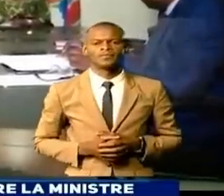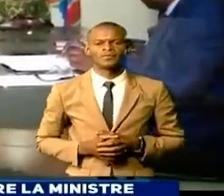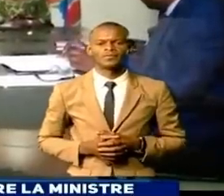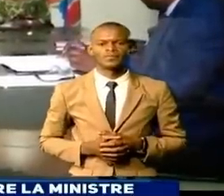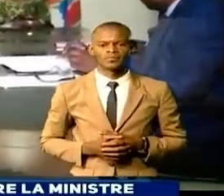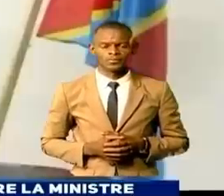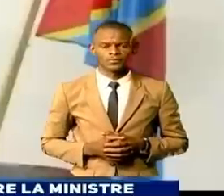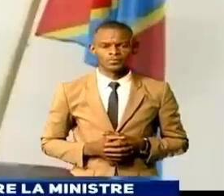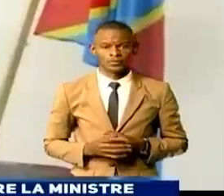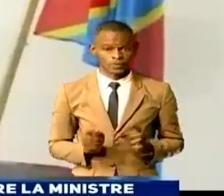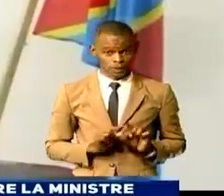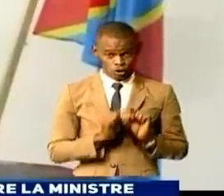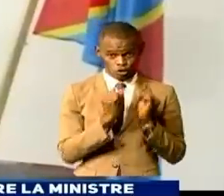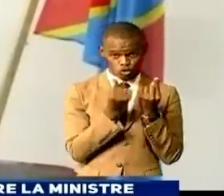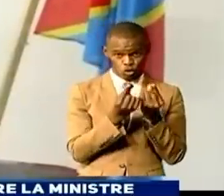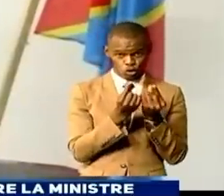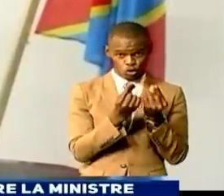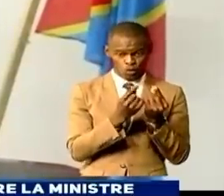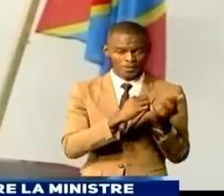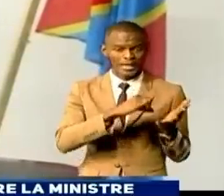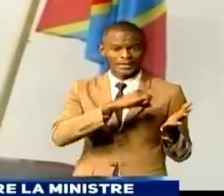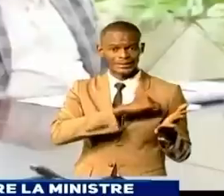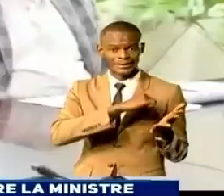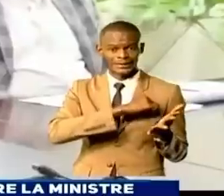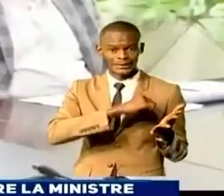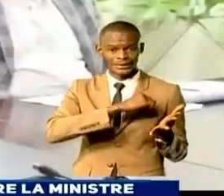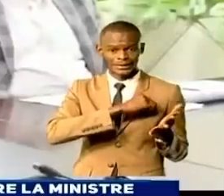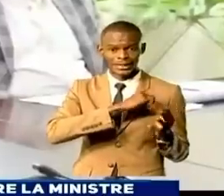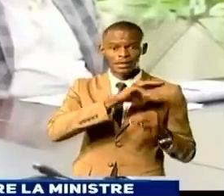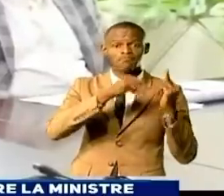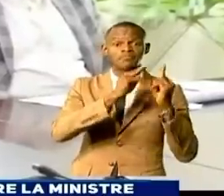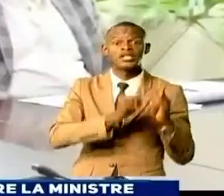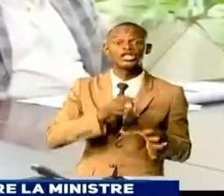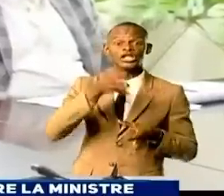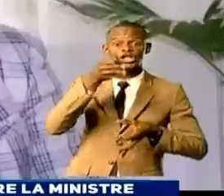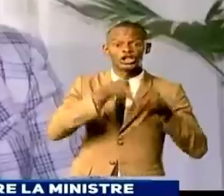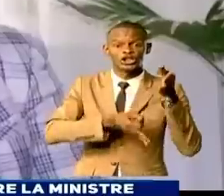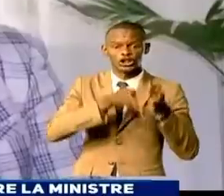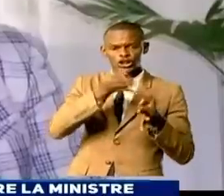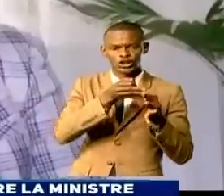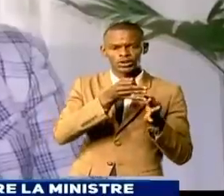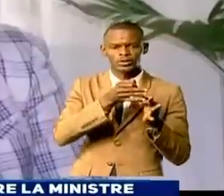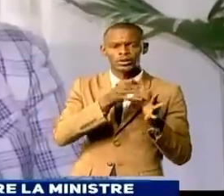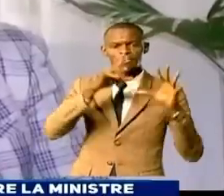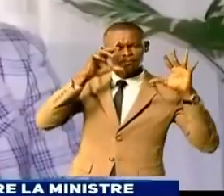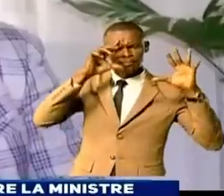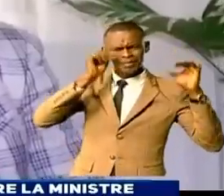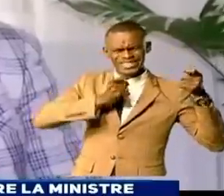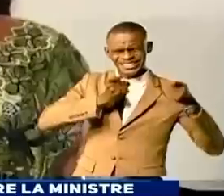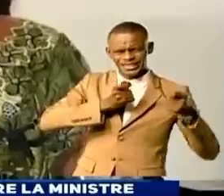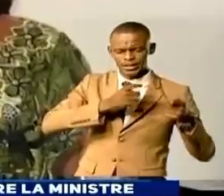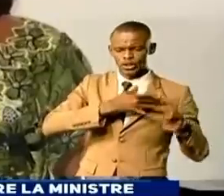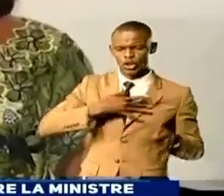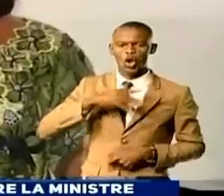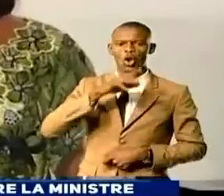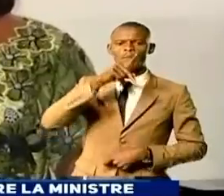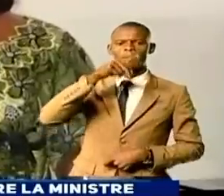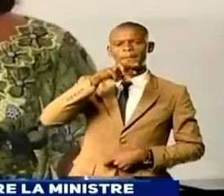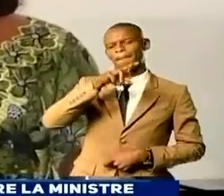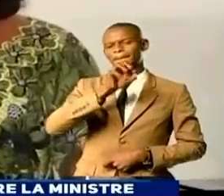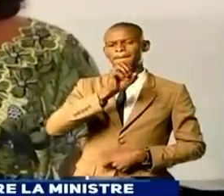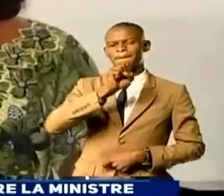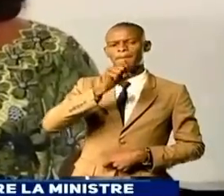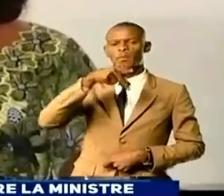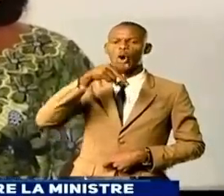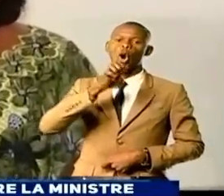de l'intersyndicale du ministère de la Justice et garde des Sceaux, conduite par son président Prosper Béakankou, la ministre d'État Rose